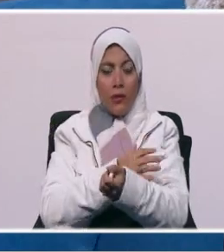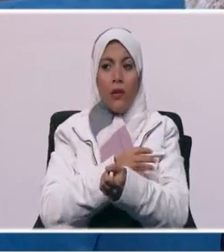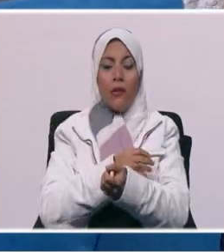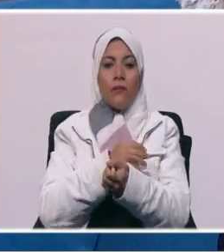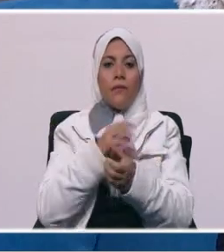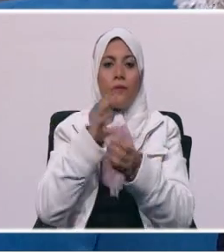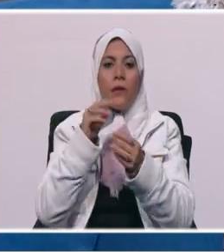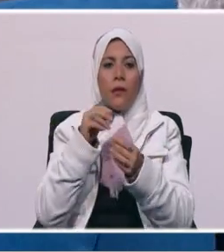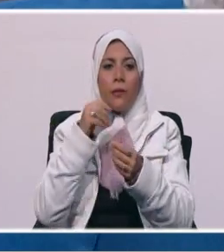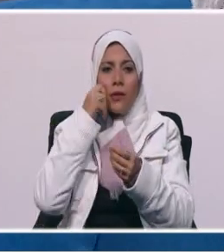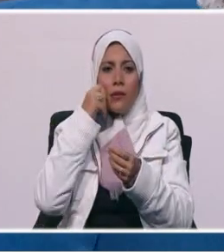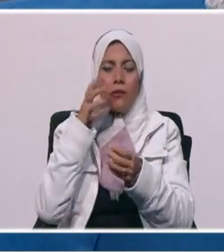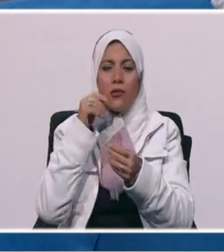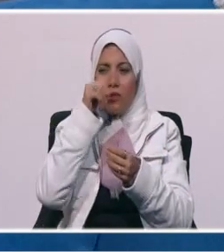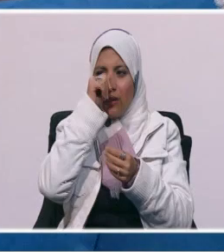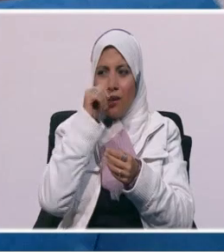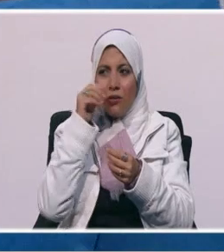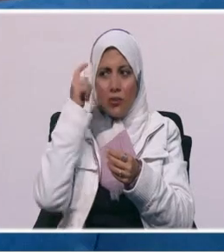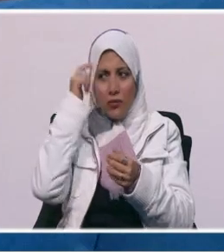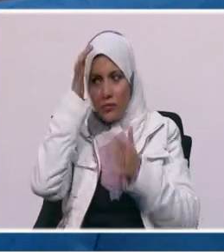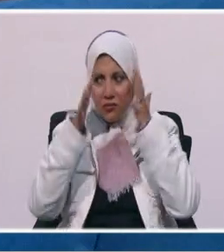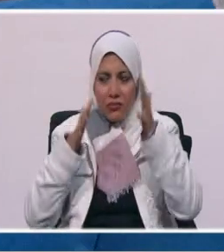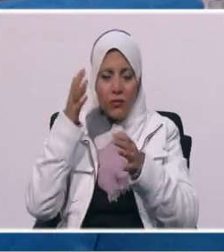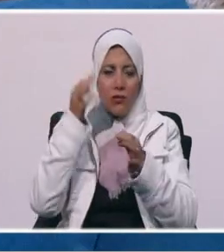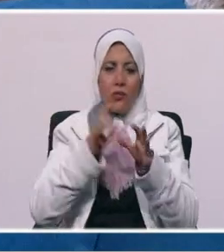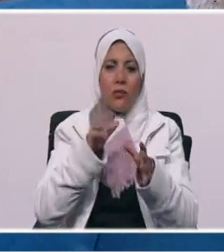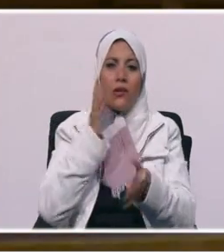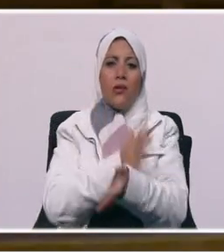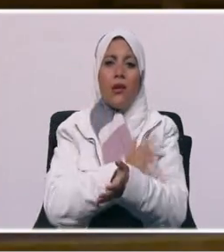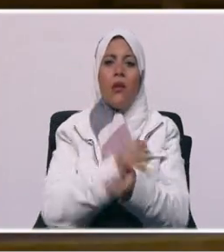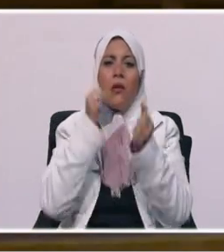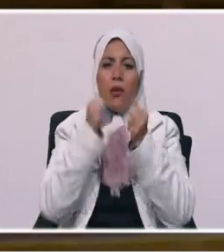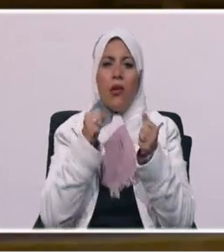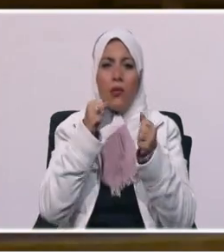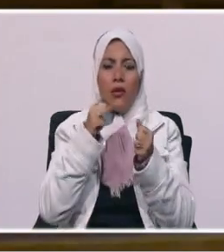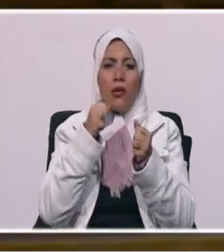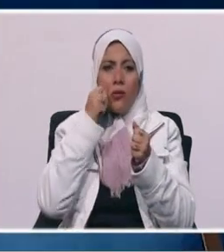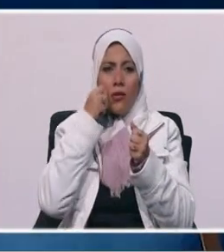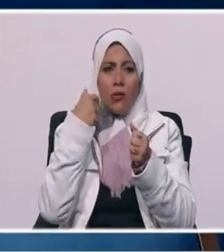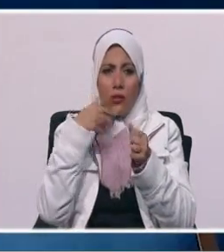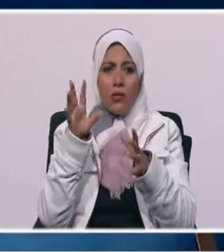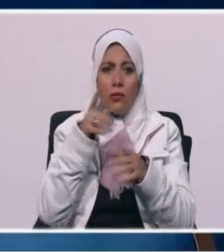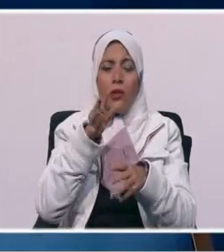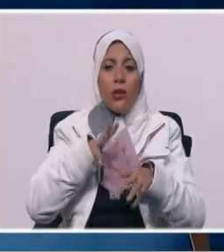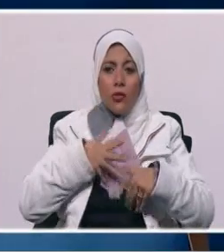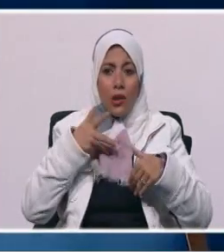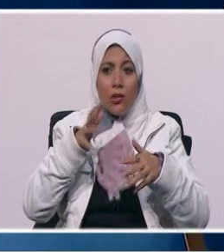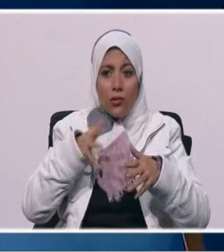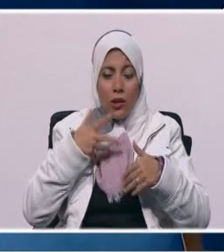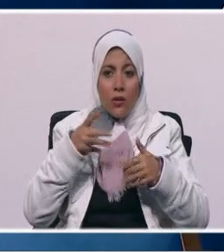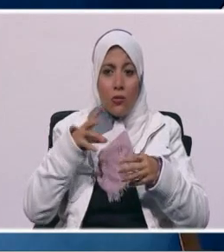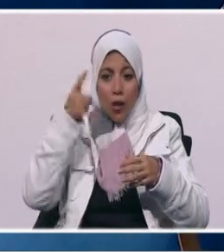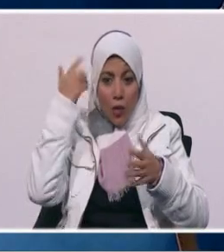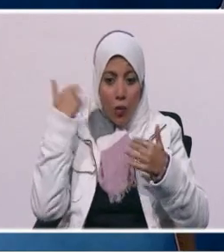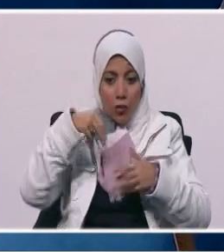يعني فقدت الامل، الالم كان شديد ما اقدرش استحمله. ما تمشيش تاني؟ انا كنت الفتره ما